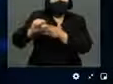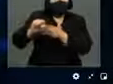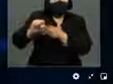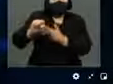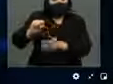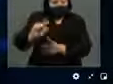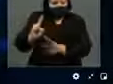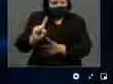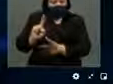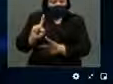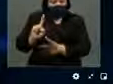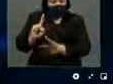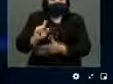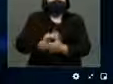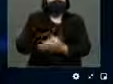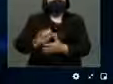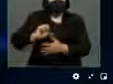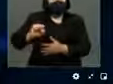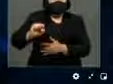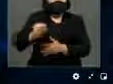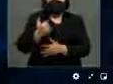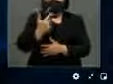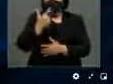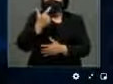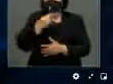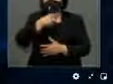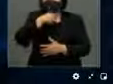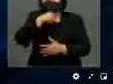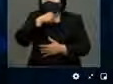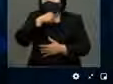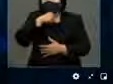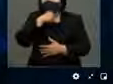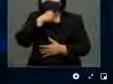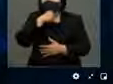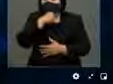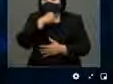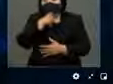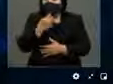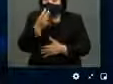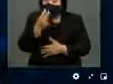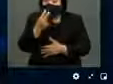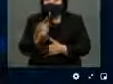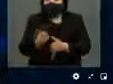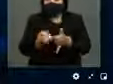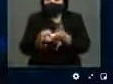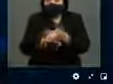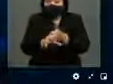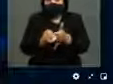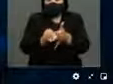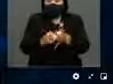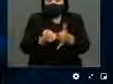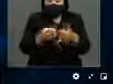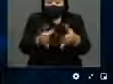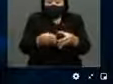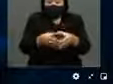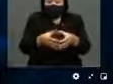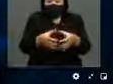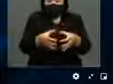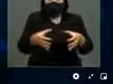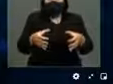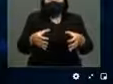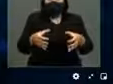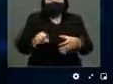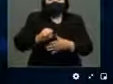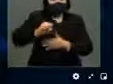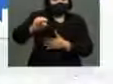สีออกส้มๆแดงๆเนี่ยนะครับคือปริมาณระบาดมากและเพิ่มขึ้นเร็วขวาบ